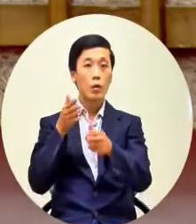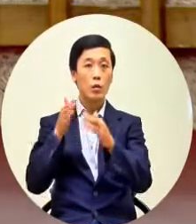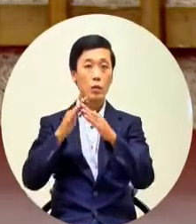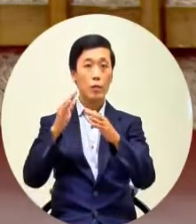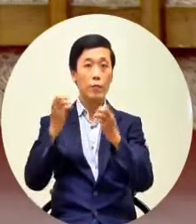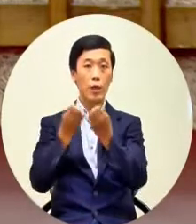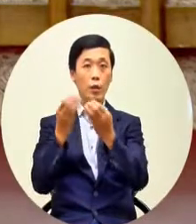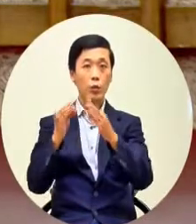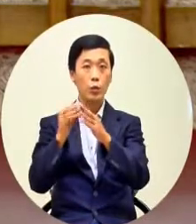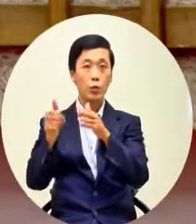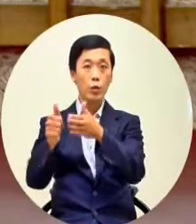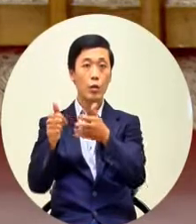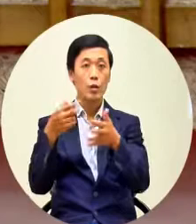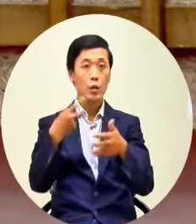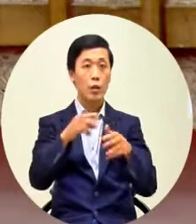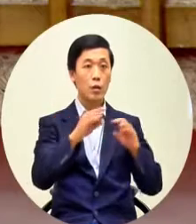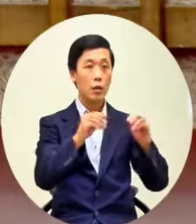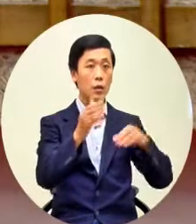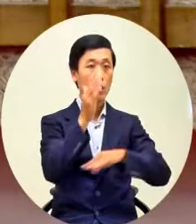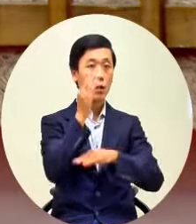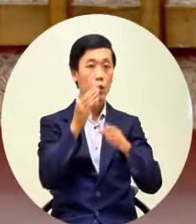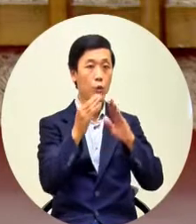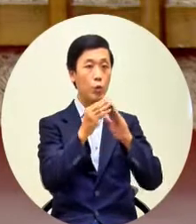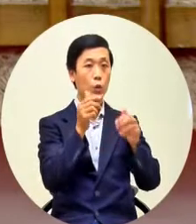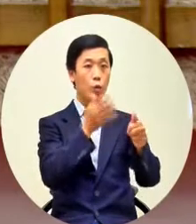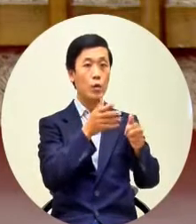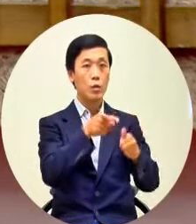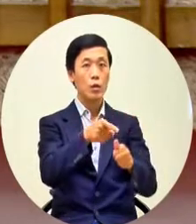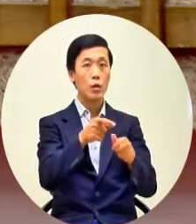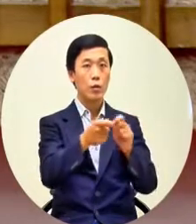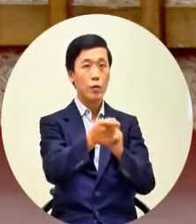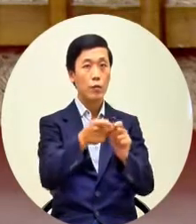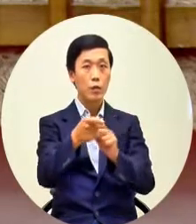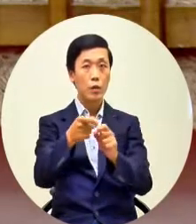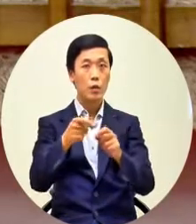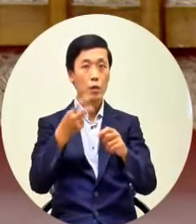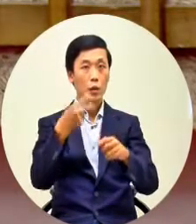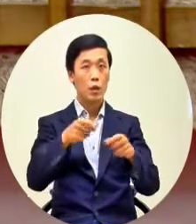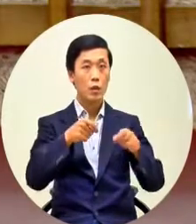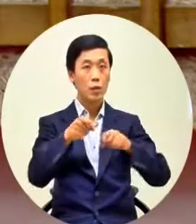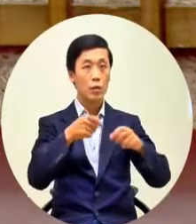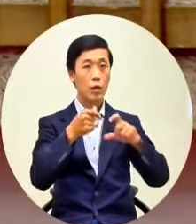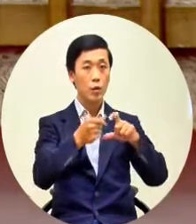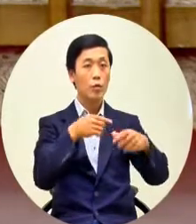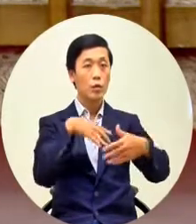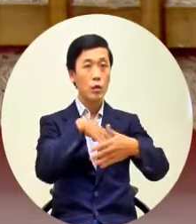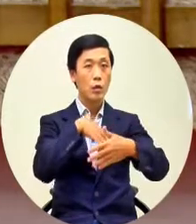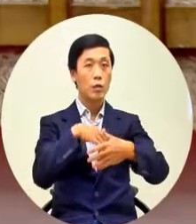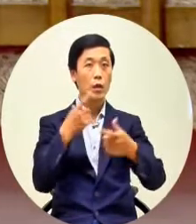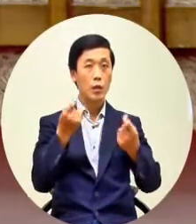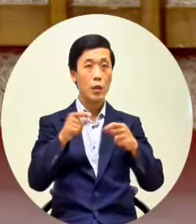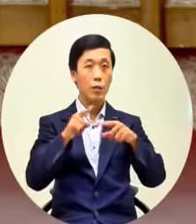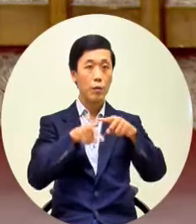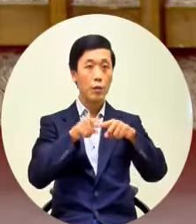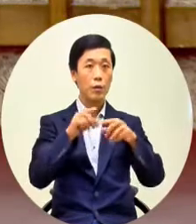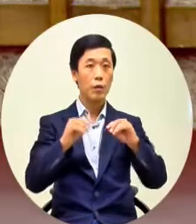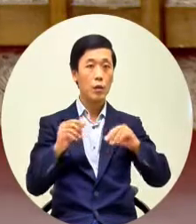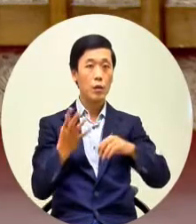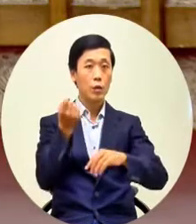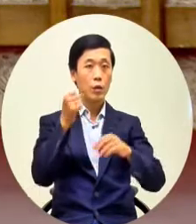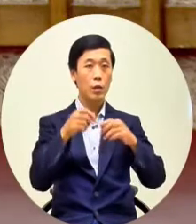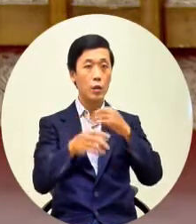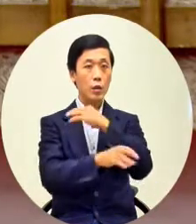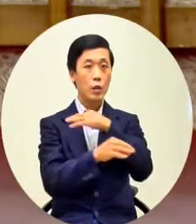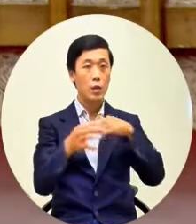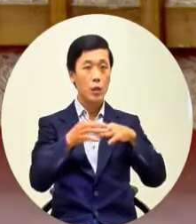那我想请教地震局，那周边这些的从化区里面，一样是有平均地权基金，那有没有空